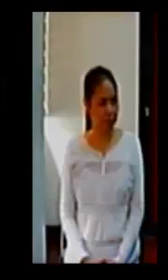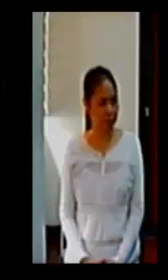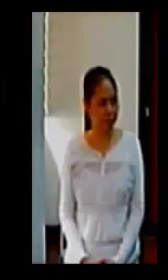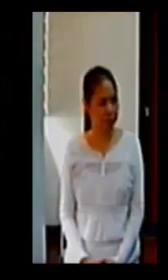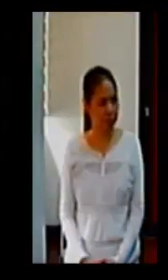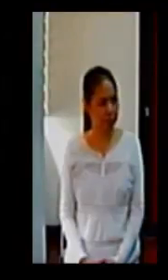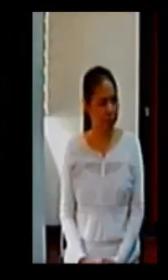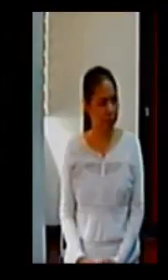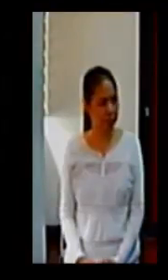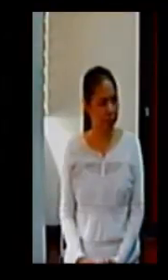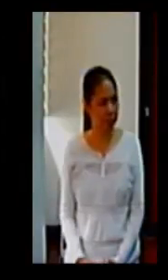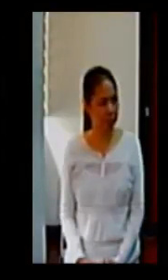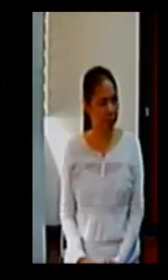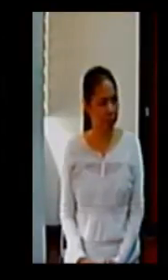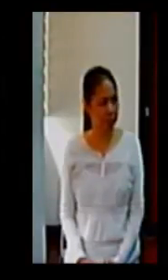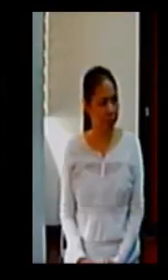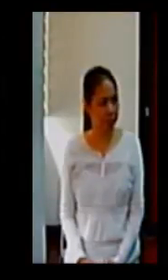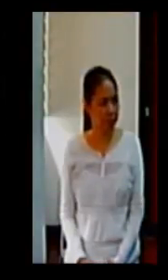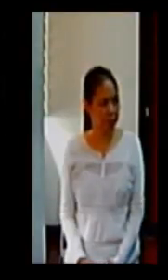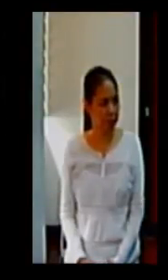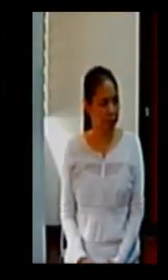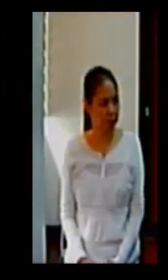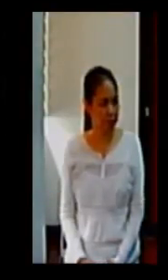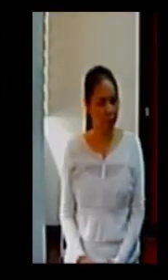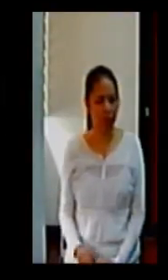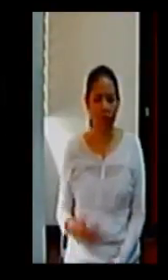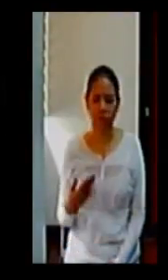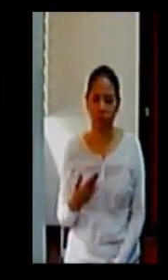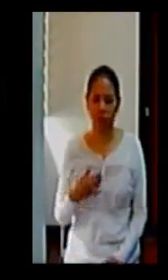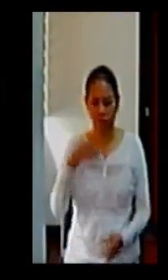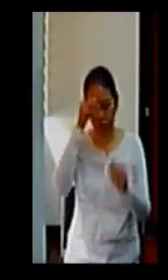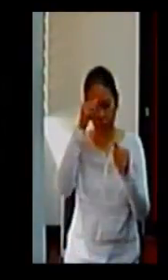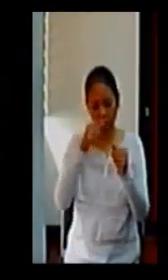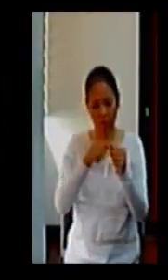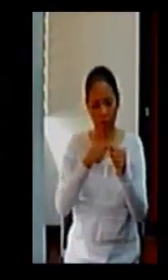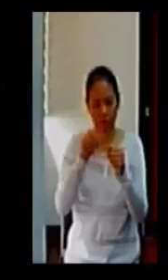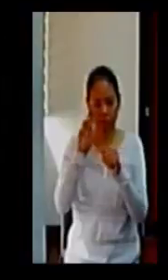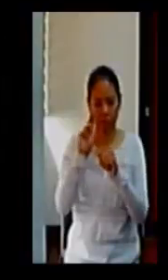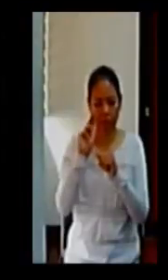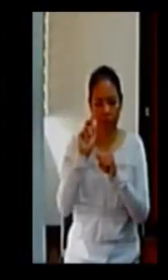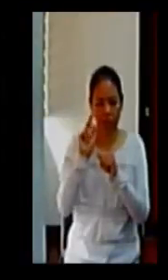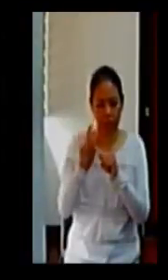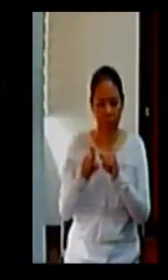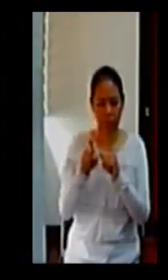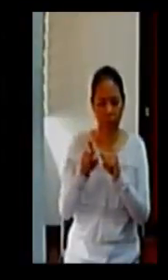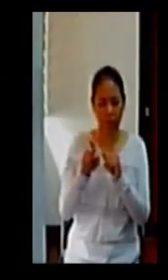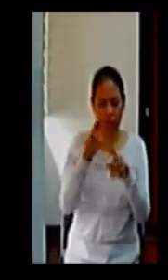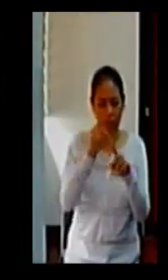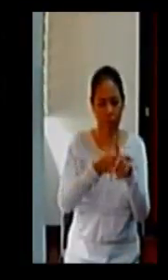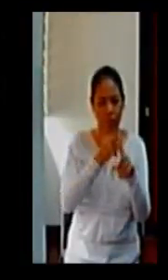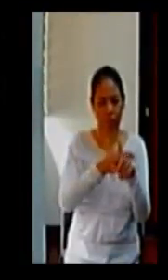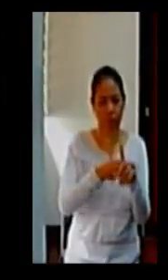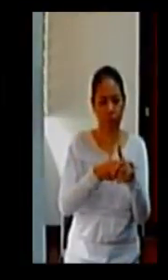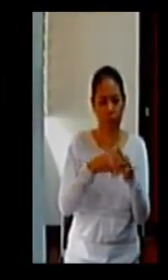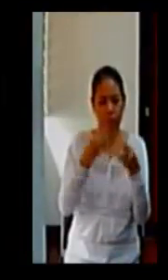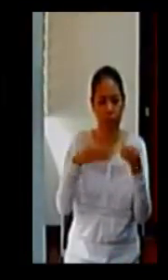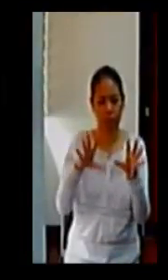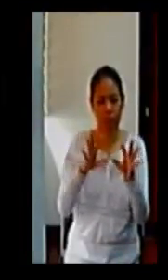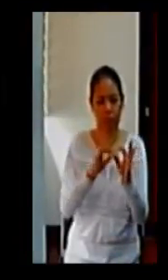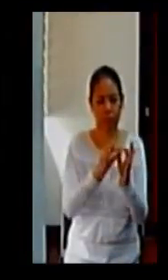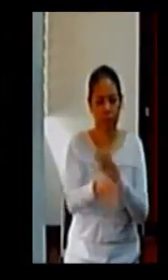unang tatanong. Ang matatandaan ko lang na talaga is, dapat November na nagtanim na yung mga tao para sabay